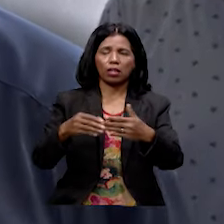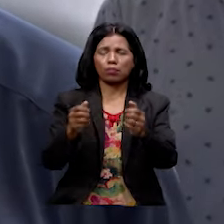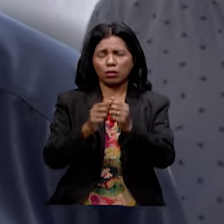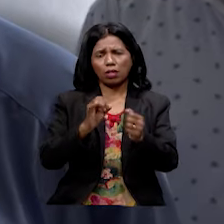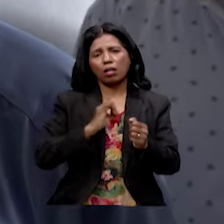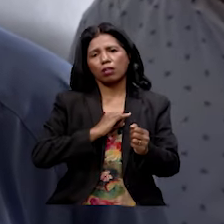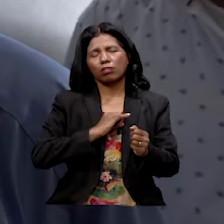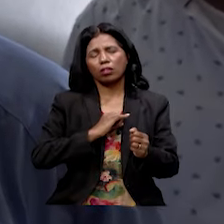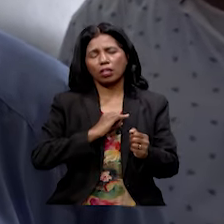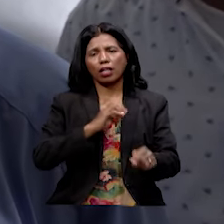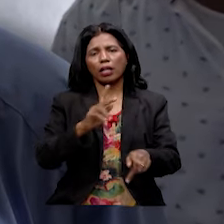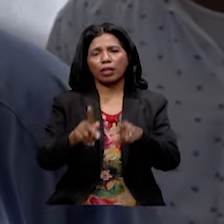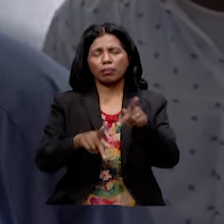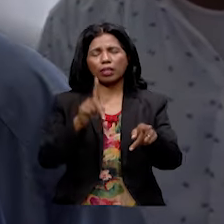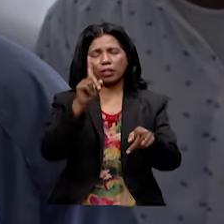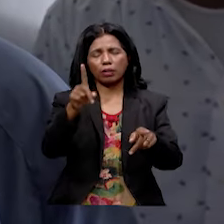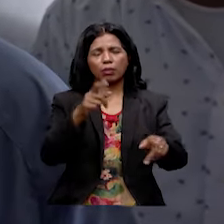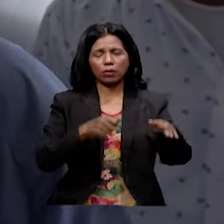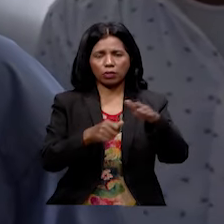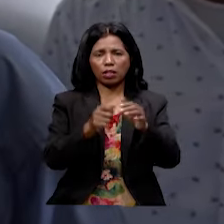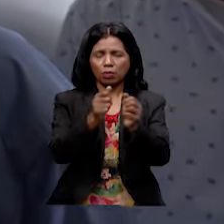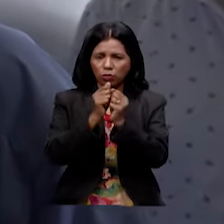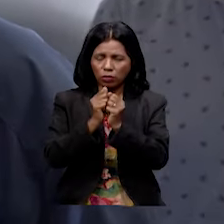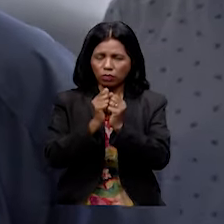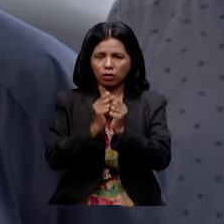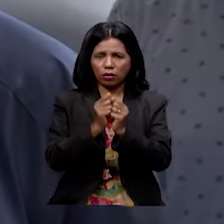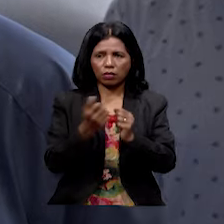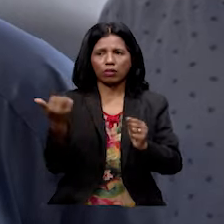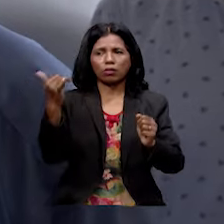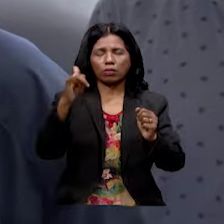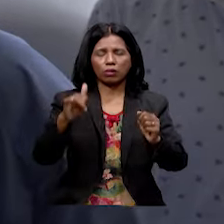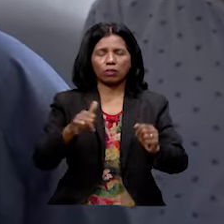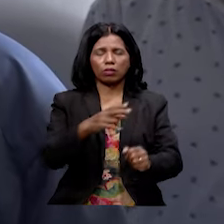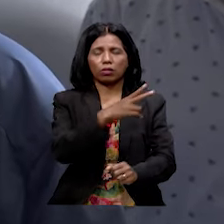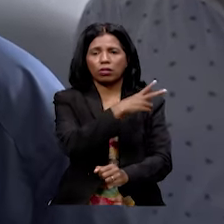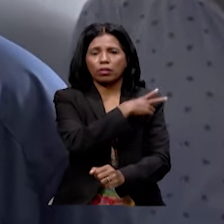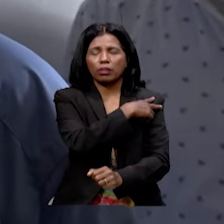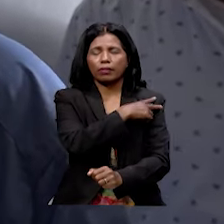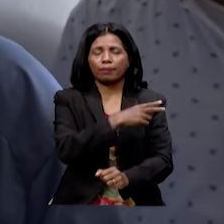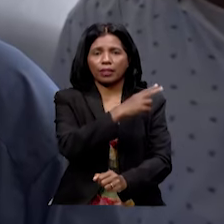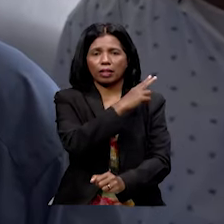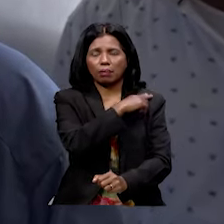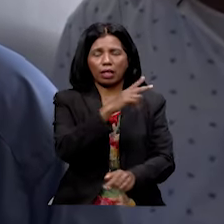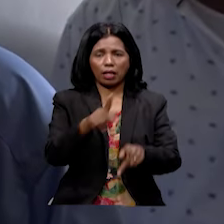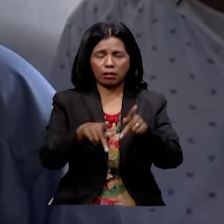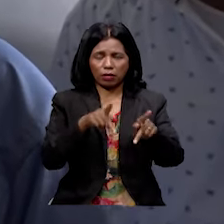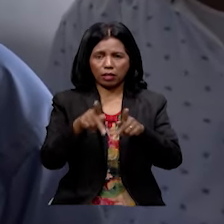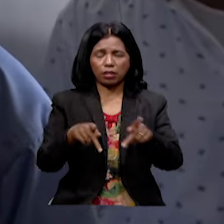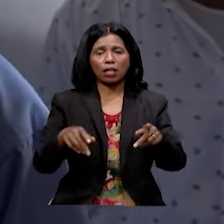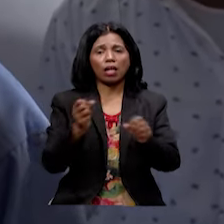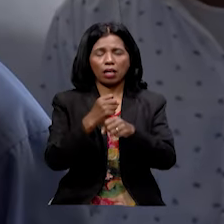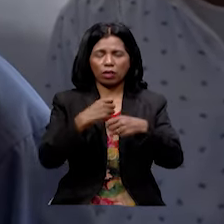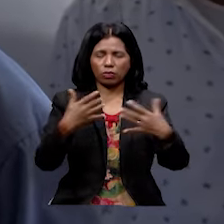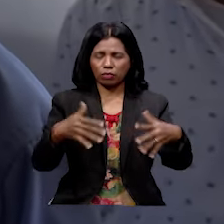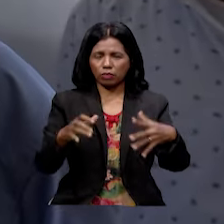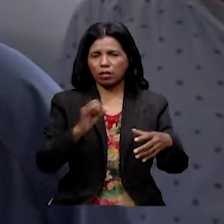está há um que ele deu uma ideia aba o mundo vale o be generais sira o fundador sira nem há